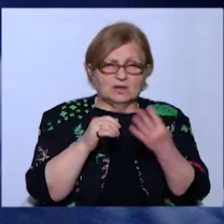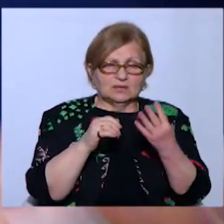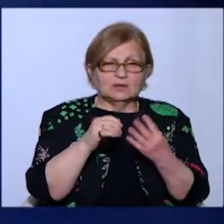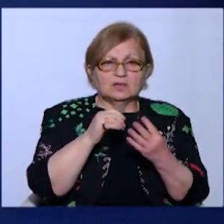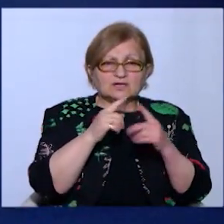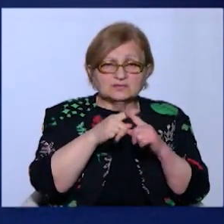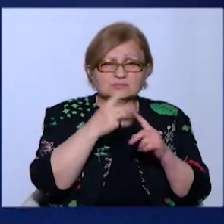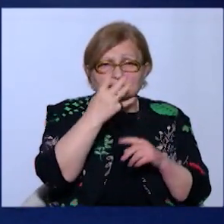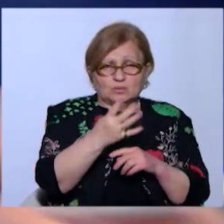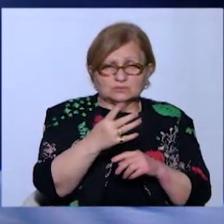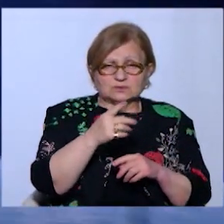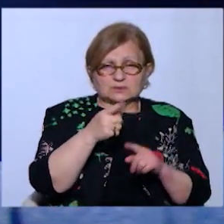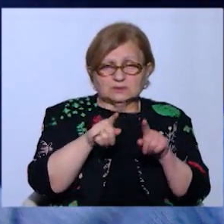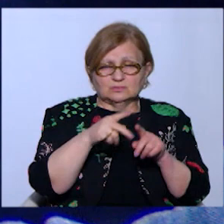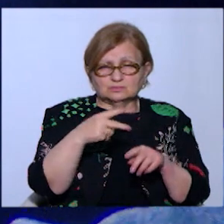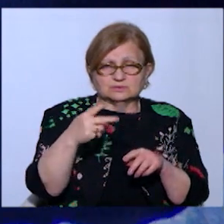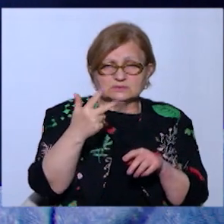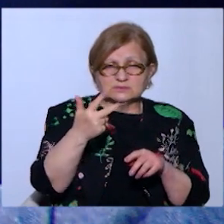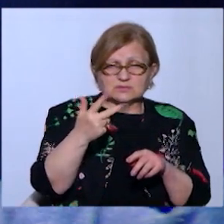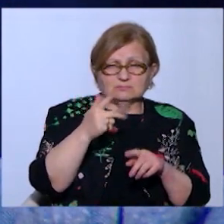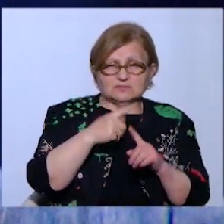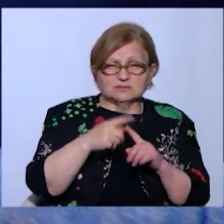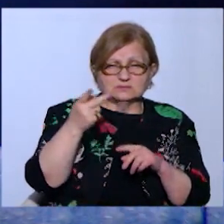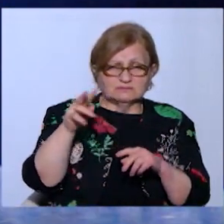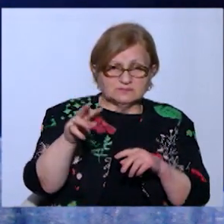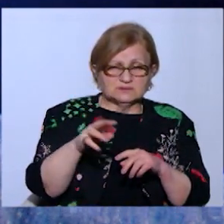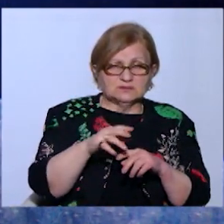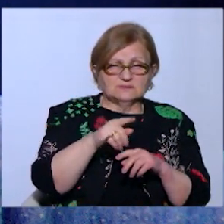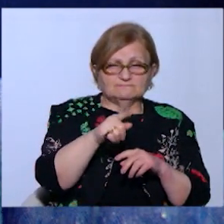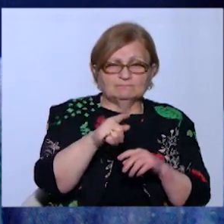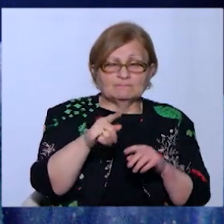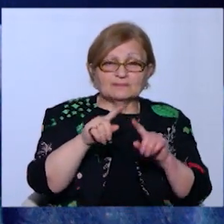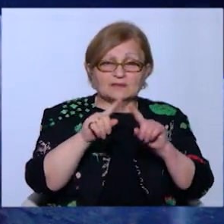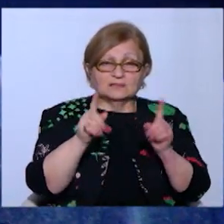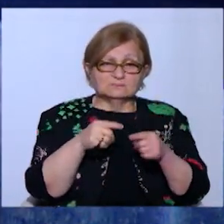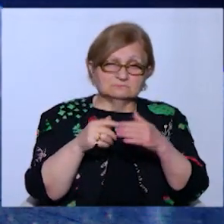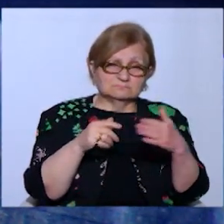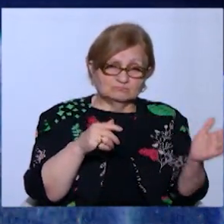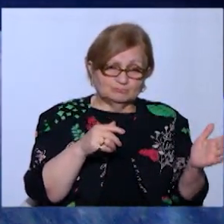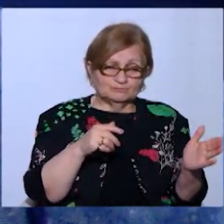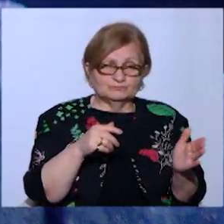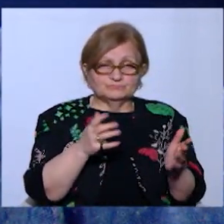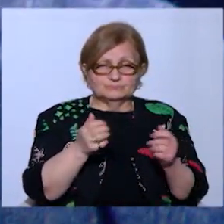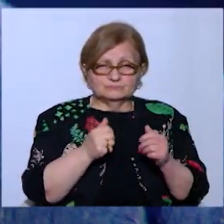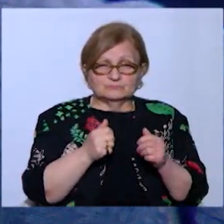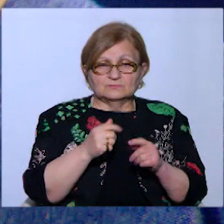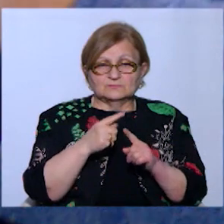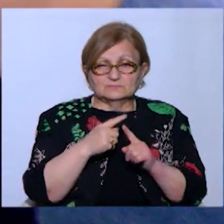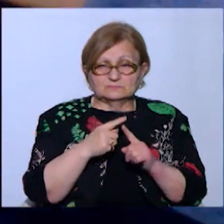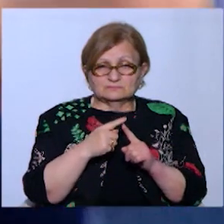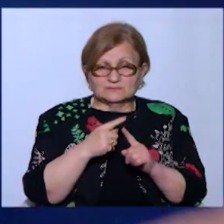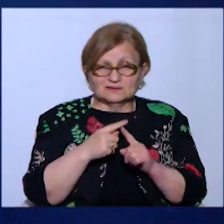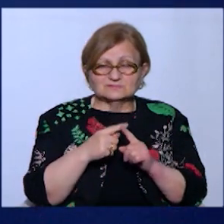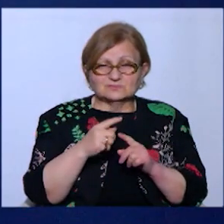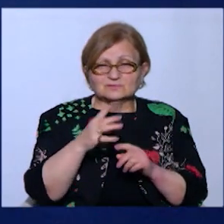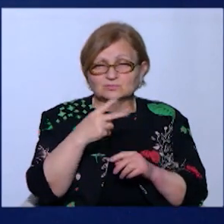ერთ ხარეს თუ დავალაგებთ ყველაფერს და ყველა წევრს და x კვადრატს გავიტანთ ჩხილებს გარეთ მიიღება x კვადრატი გამრავლებული x კვადრატ მინუს